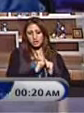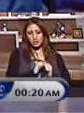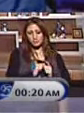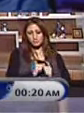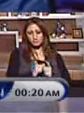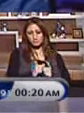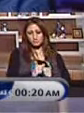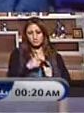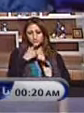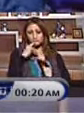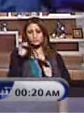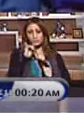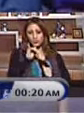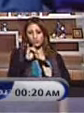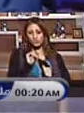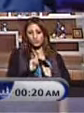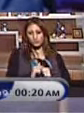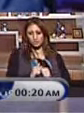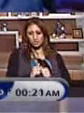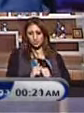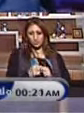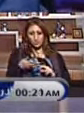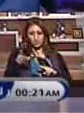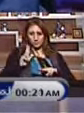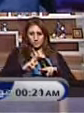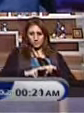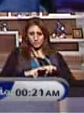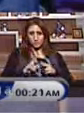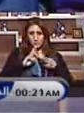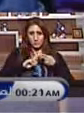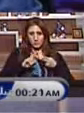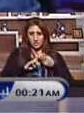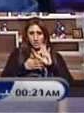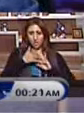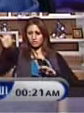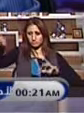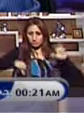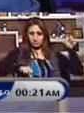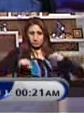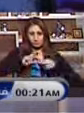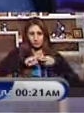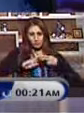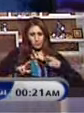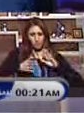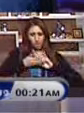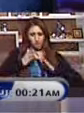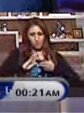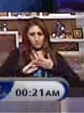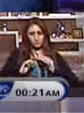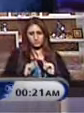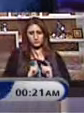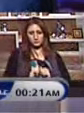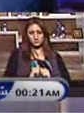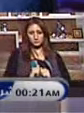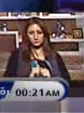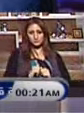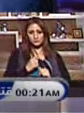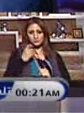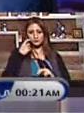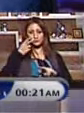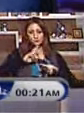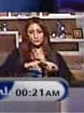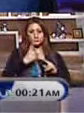الله المهم بعد ما انتهت بنود الصلح في الحديبيه كان البند العجيب اللي اعترض